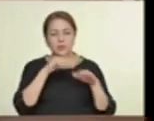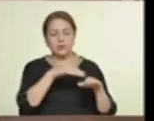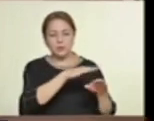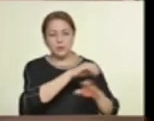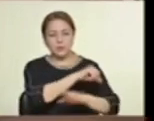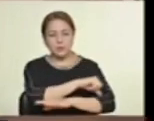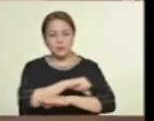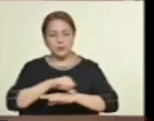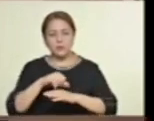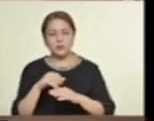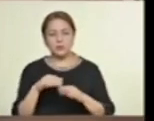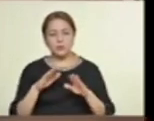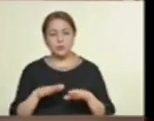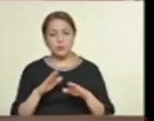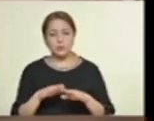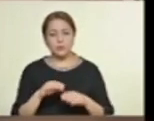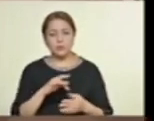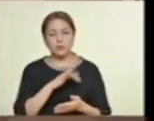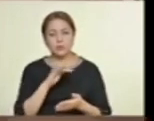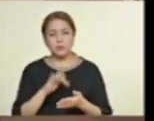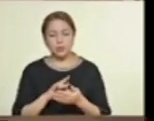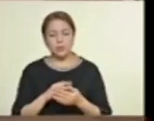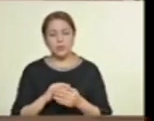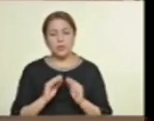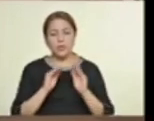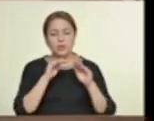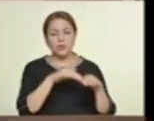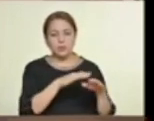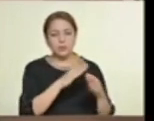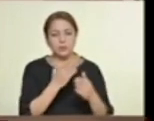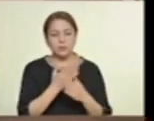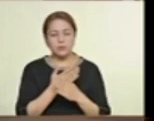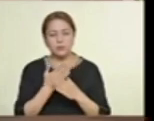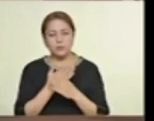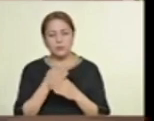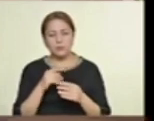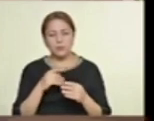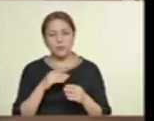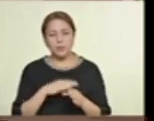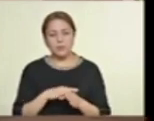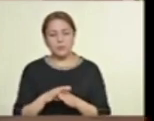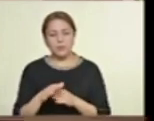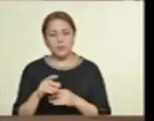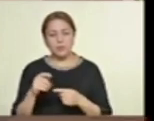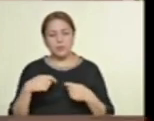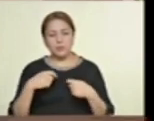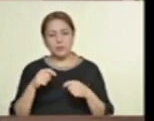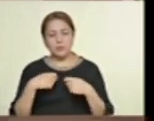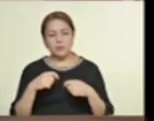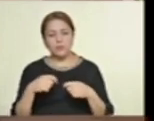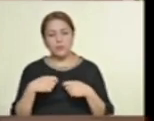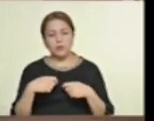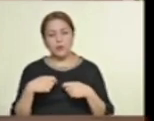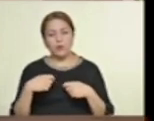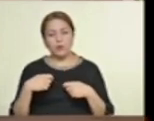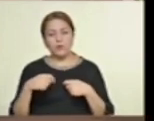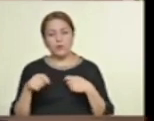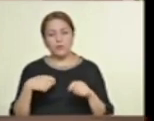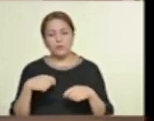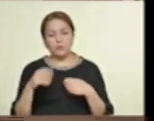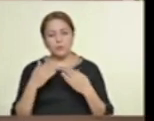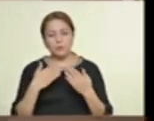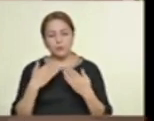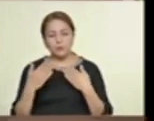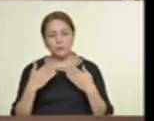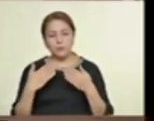idi. Dengiz orqali olib borilgan savdo yo'llari, savdo munosabatlari endi tobora